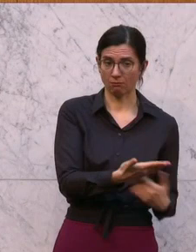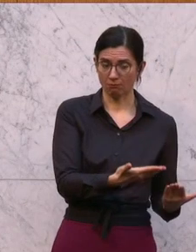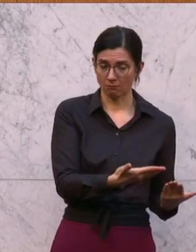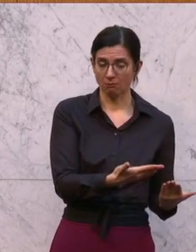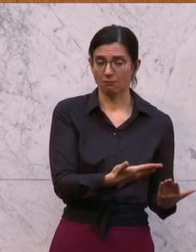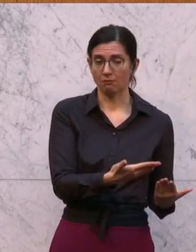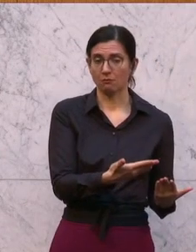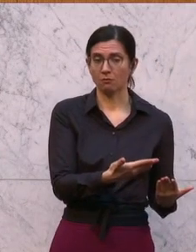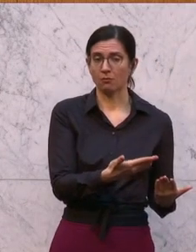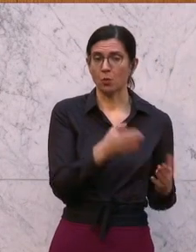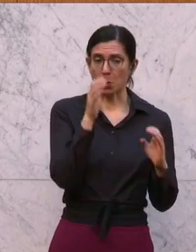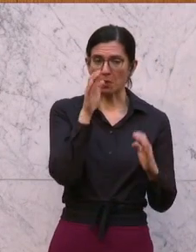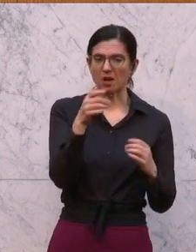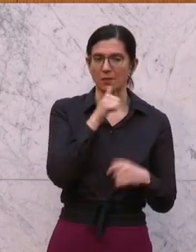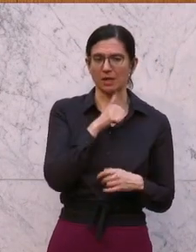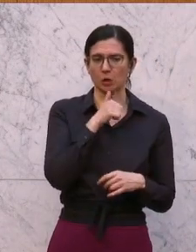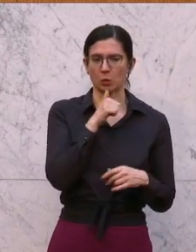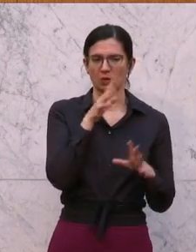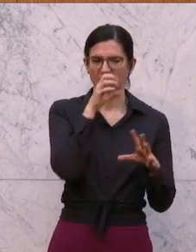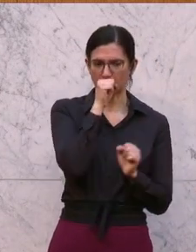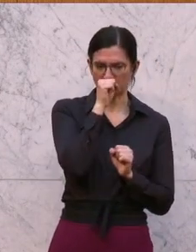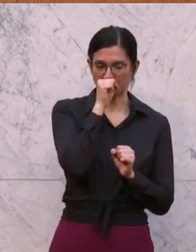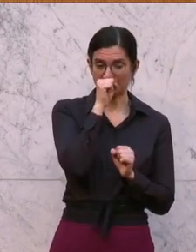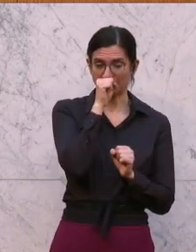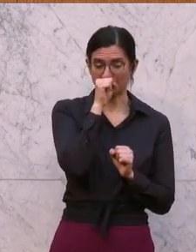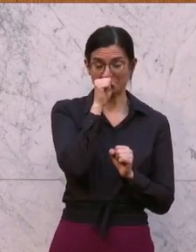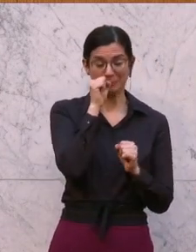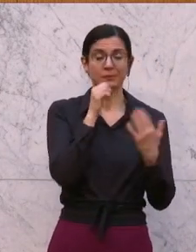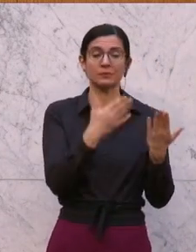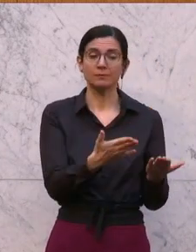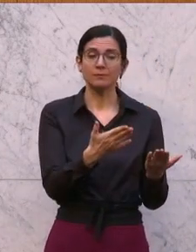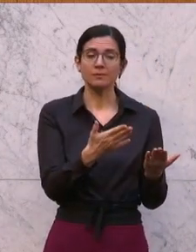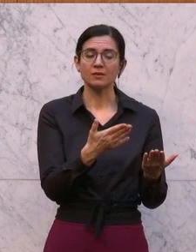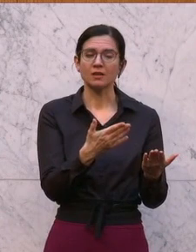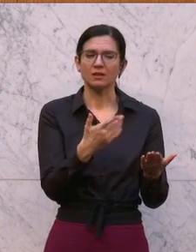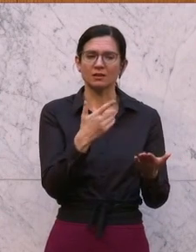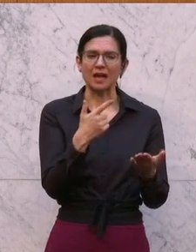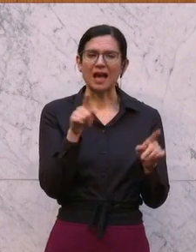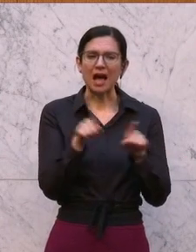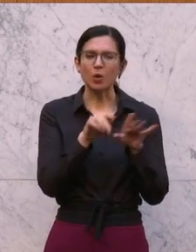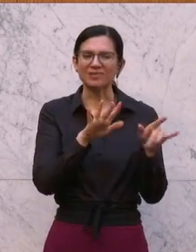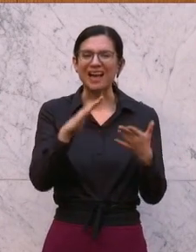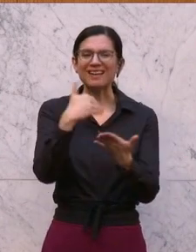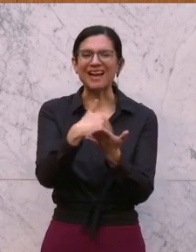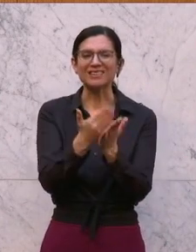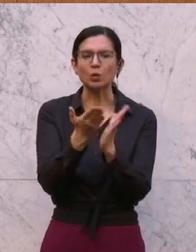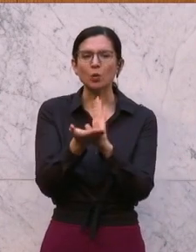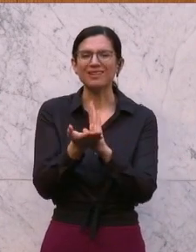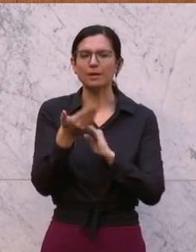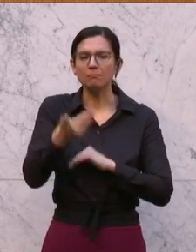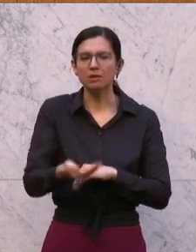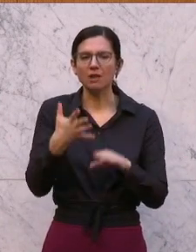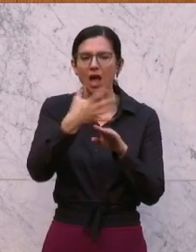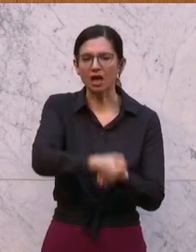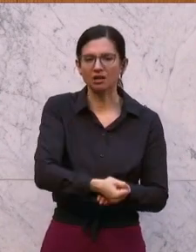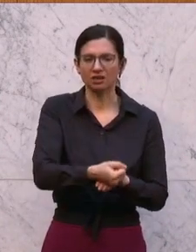gerne von der ÖVP und den Grünen verschwiegen wird, ist aber auch, dass die Kategoriemieten eingegriffen wird, nämlich